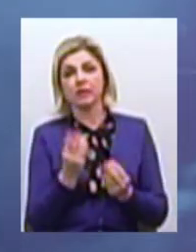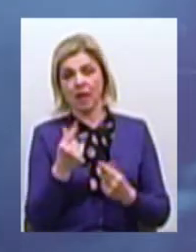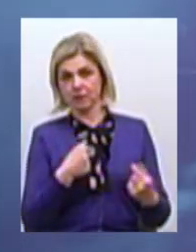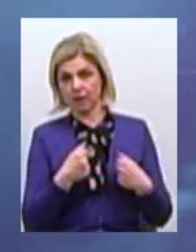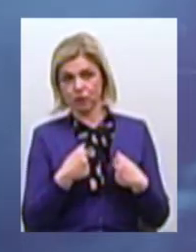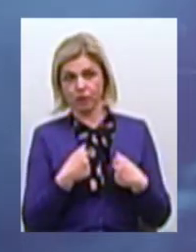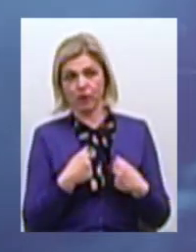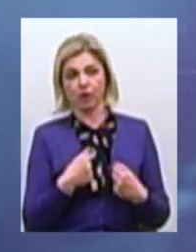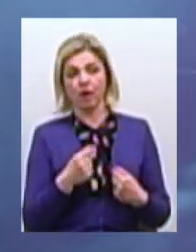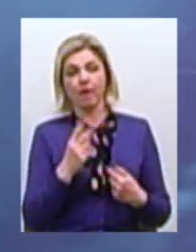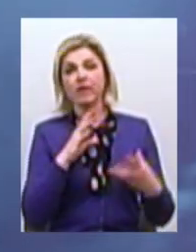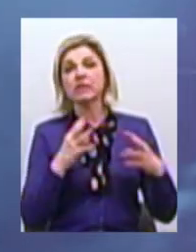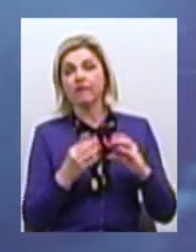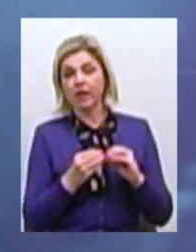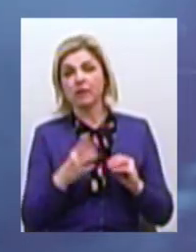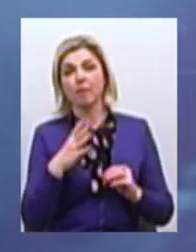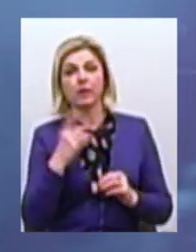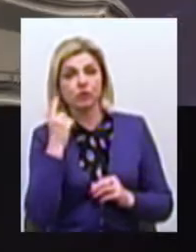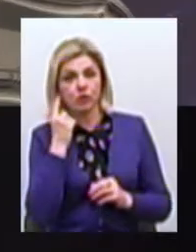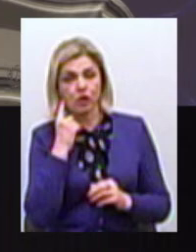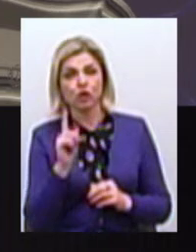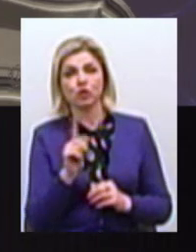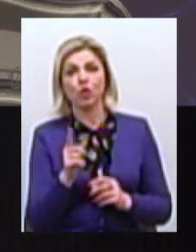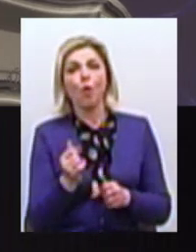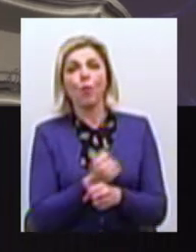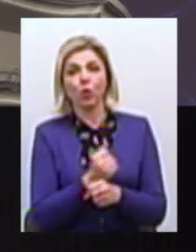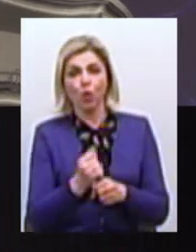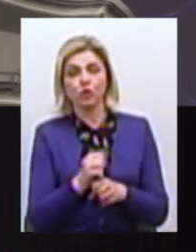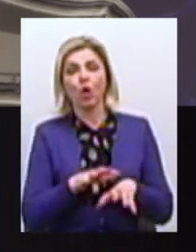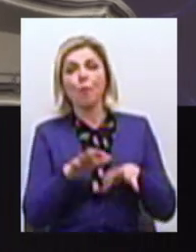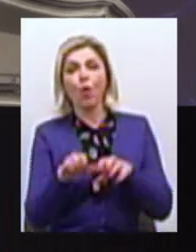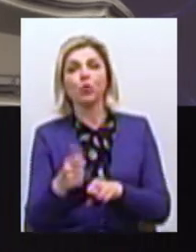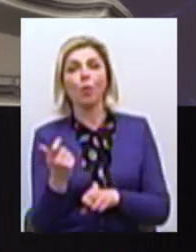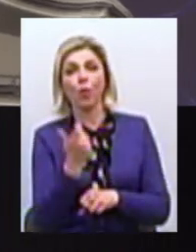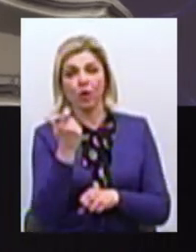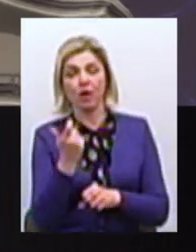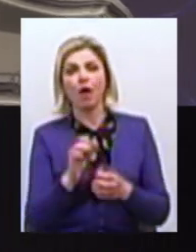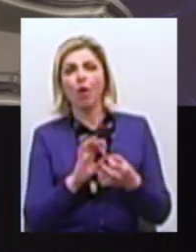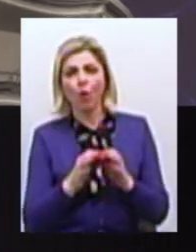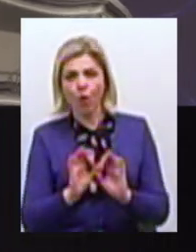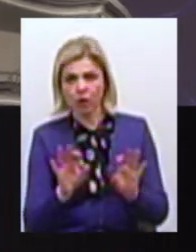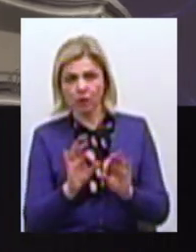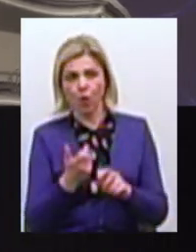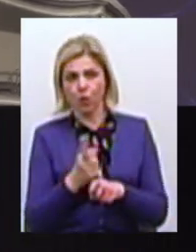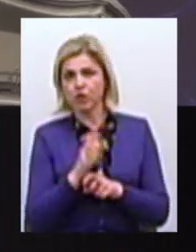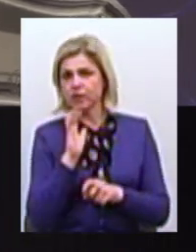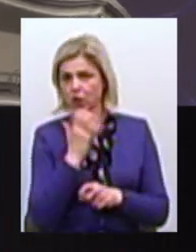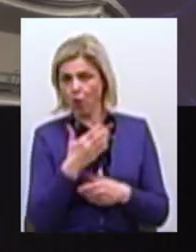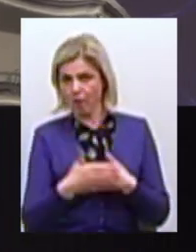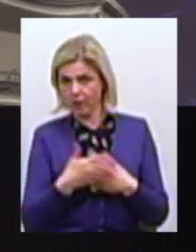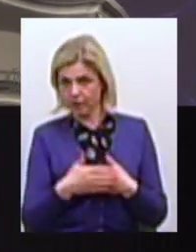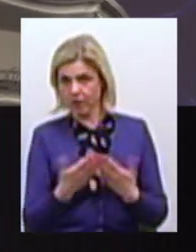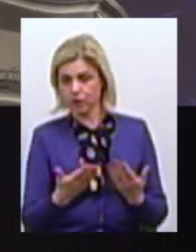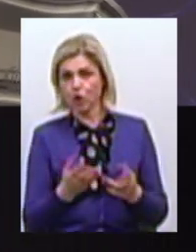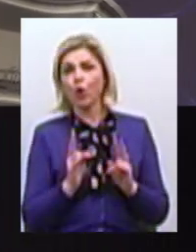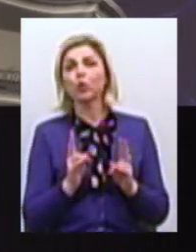У звіті ви говорили про те, що довелося боротися з монополією. Конкретизуйте, будь ласка, досить серйозні звинувачення.